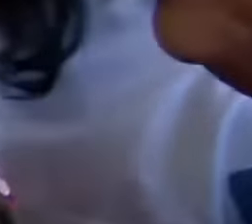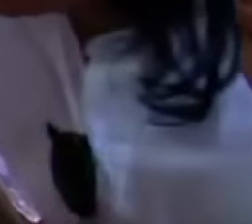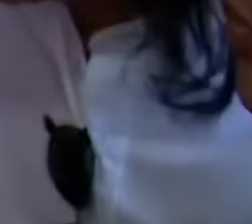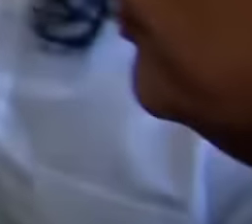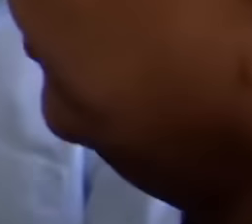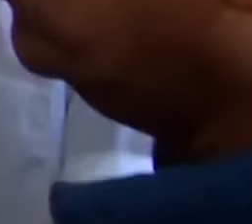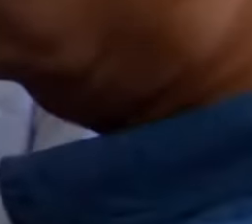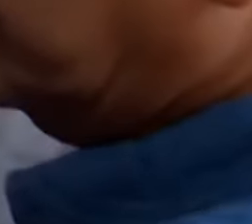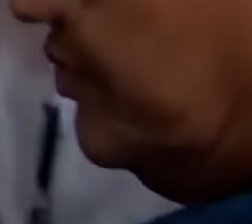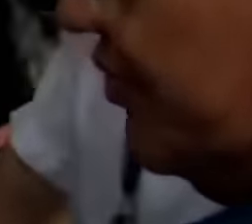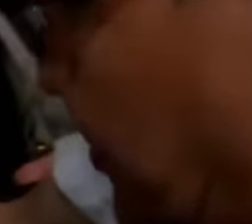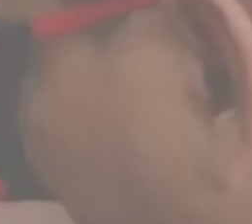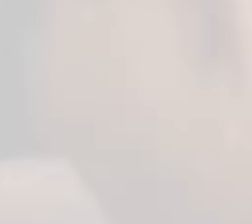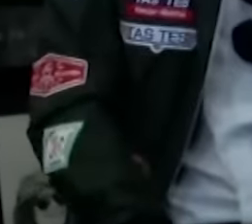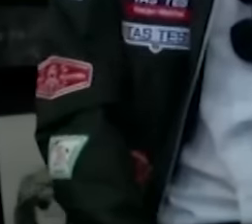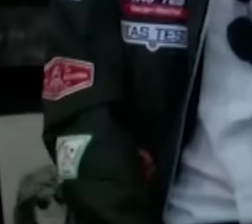2024.